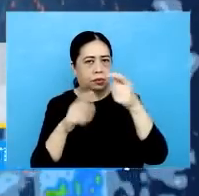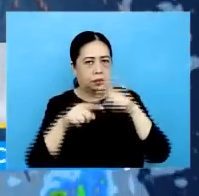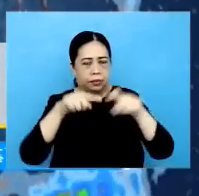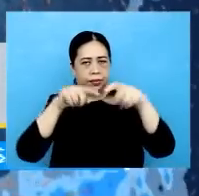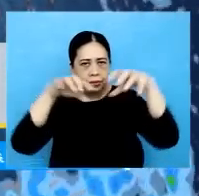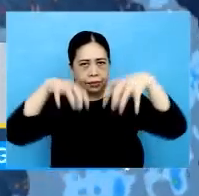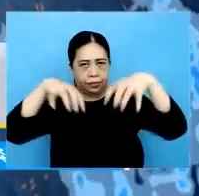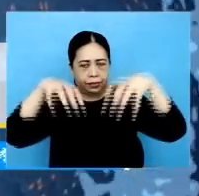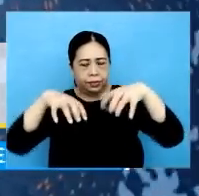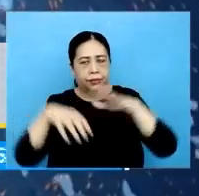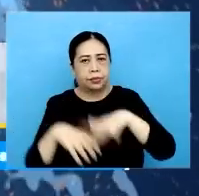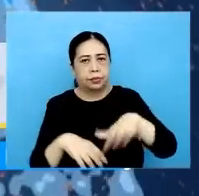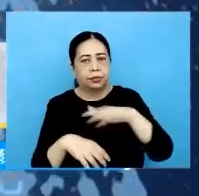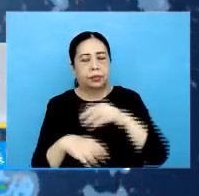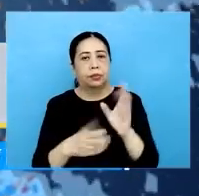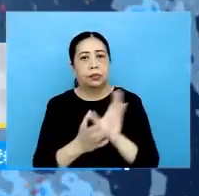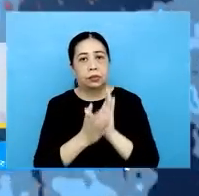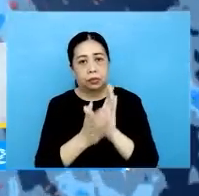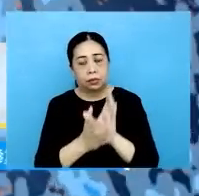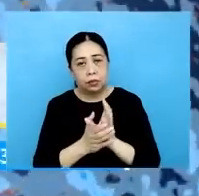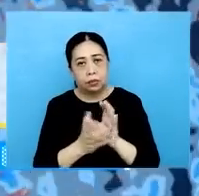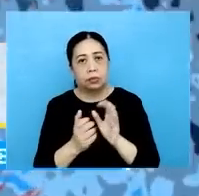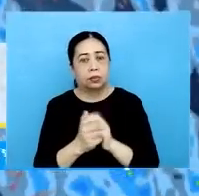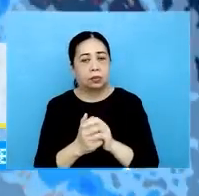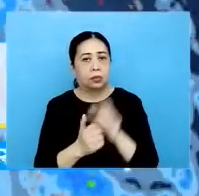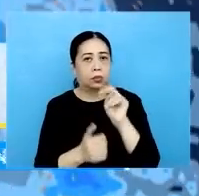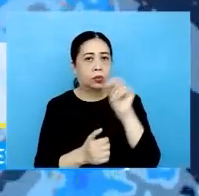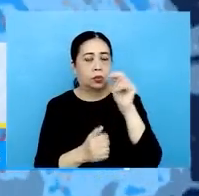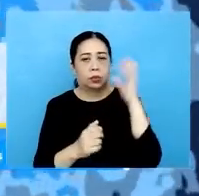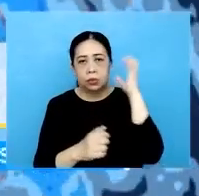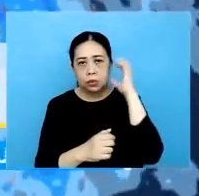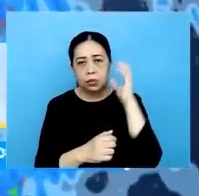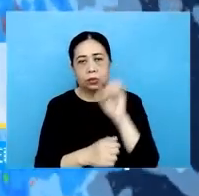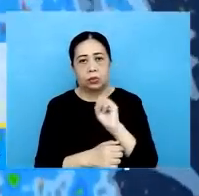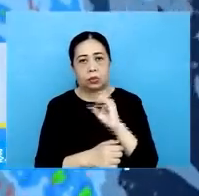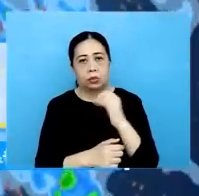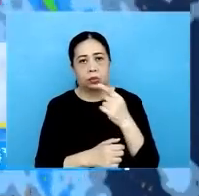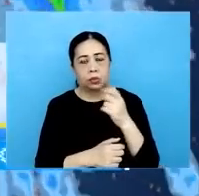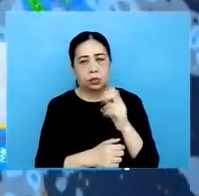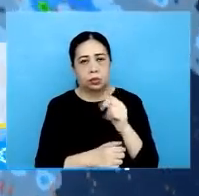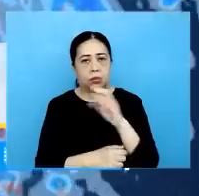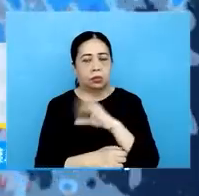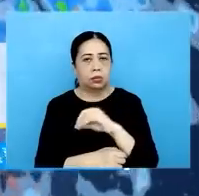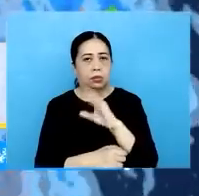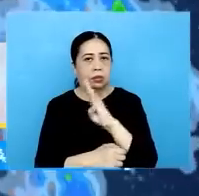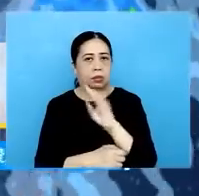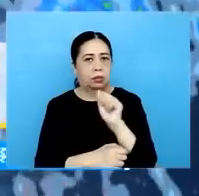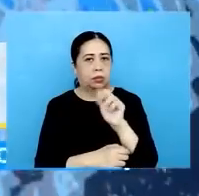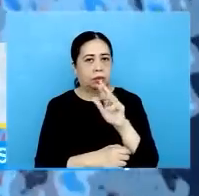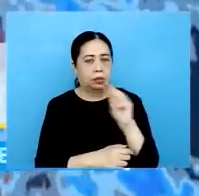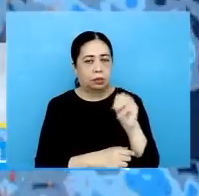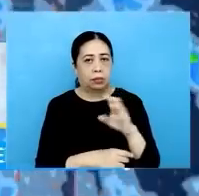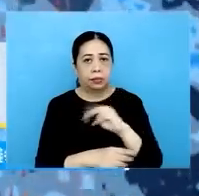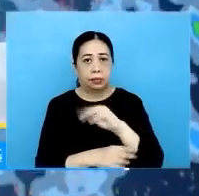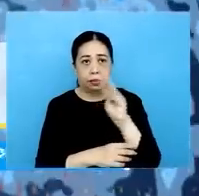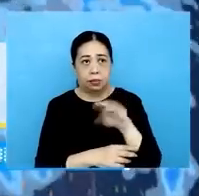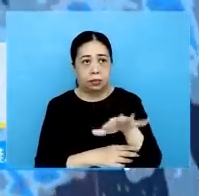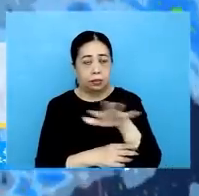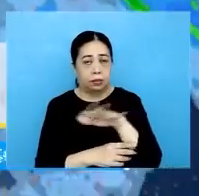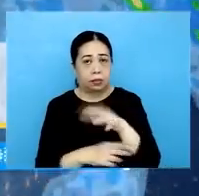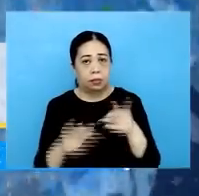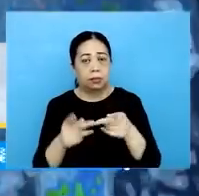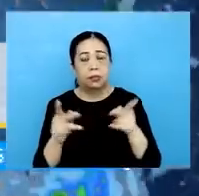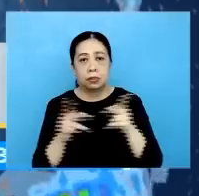pag-ulan, pakulog at pagkinlat sa Zamboanga Peninsula, Northern Mindanao, Soksarjen at Bangsamoro. Sa Metro Manila, sa nalalabing bahagi ng ating